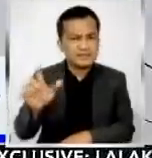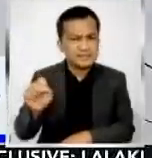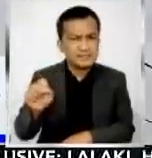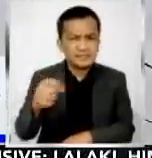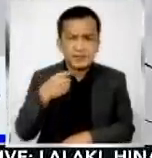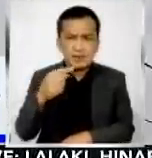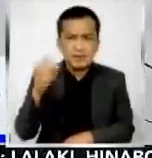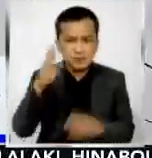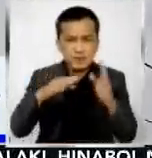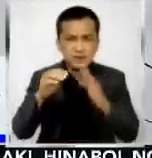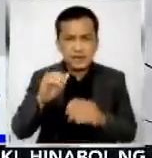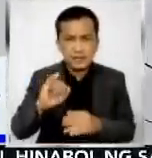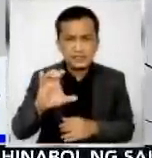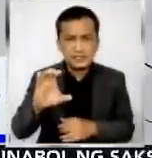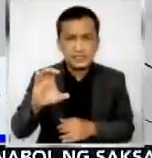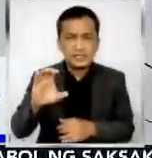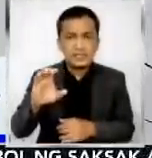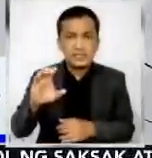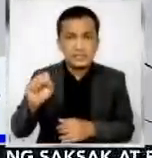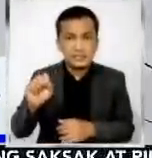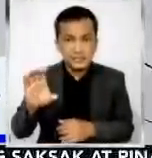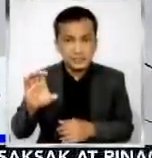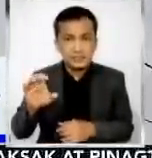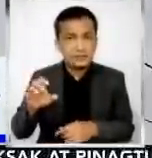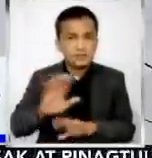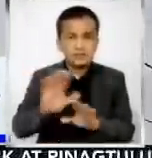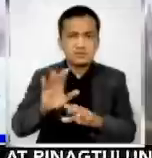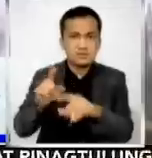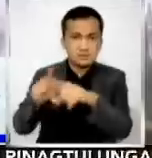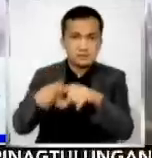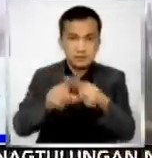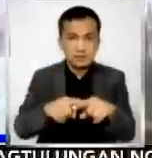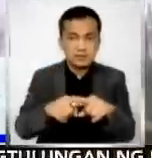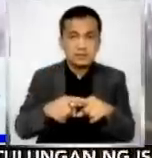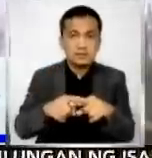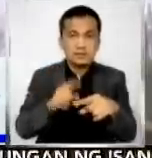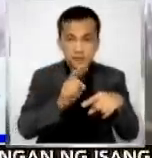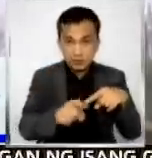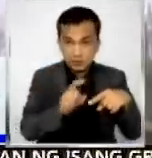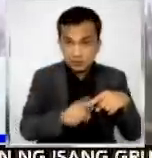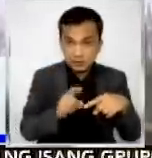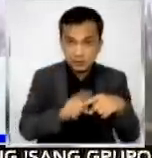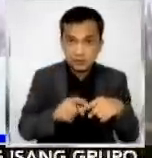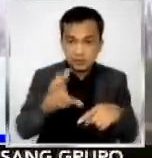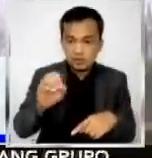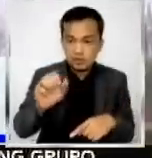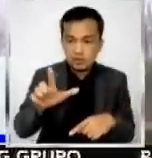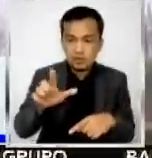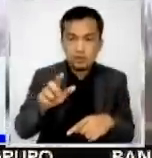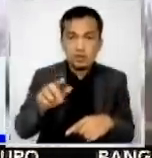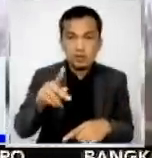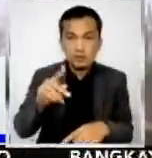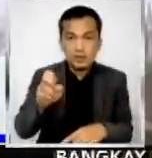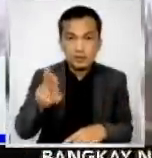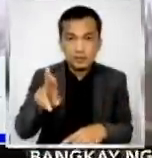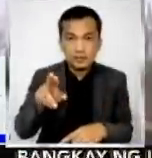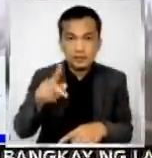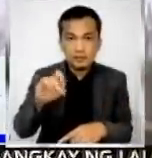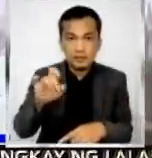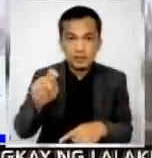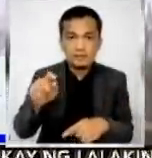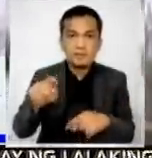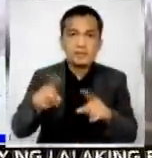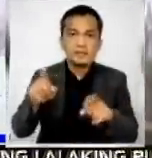raw kasi dapat nakadepende ang karamihan ng ating supply ng kuryente sa mga coal power plant, kundi sa iba't ibang source tulad ng